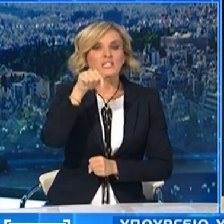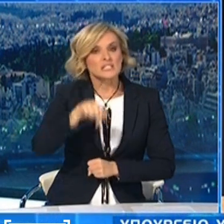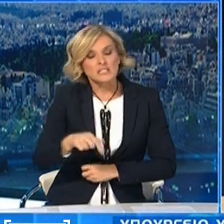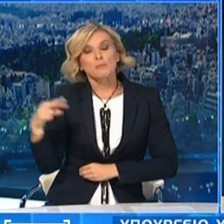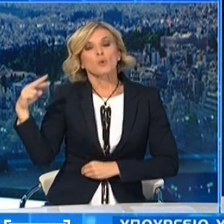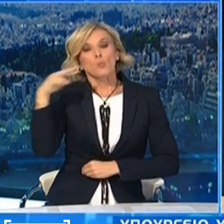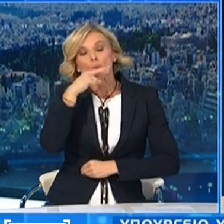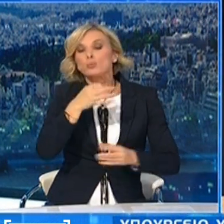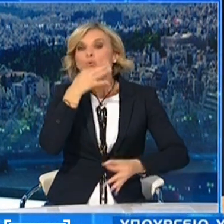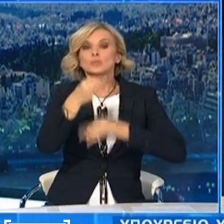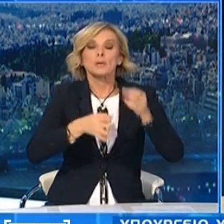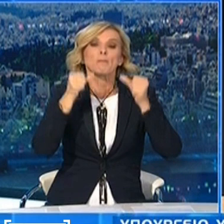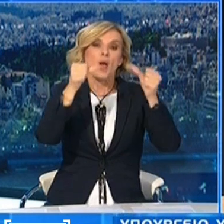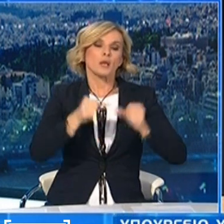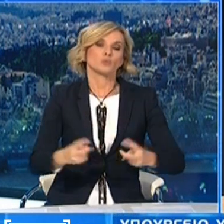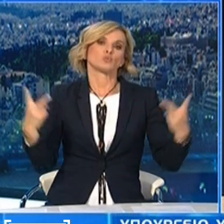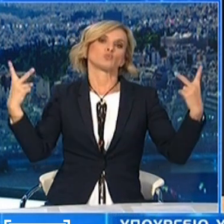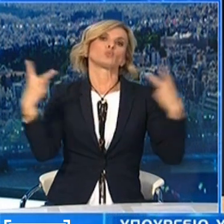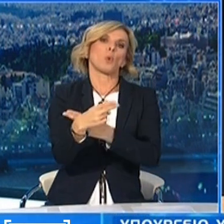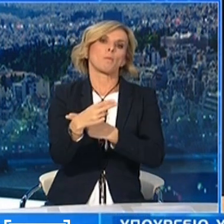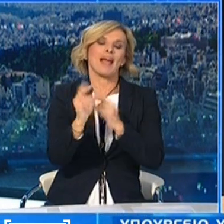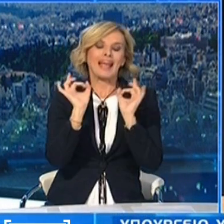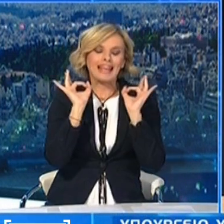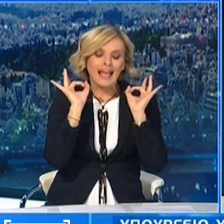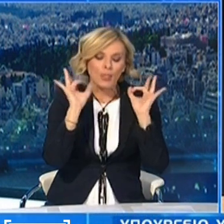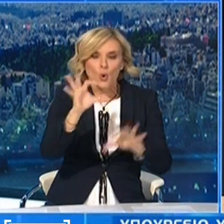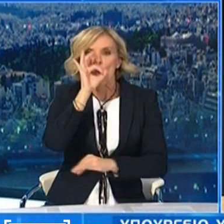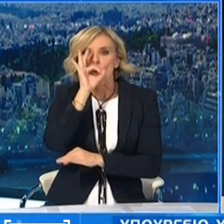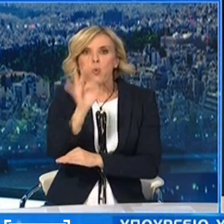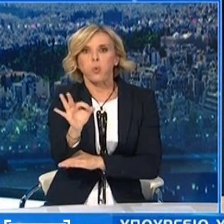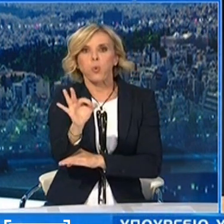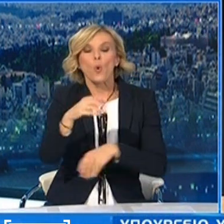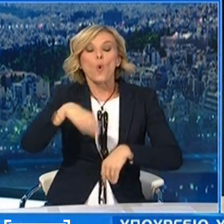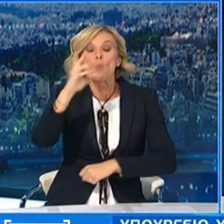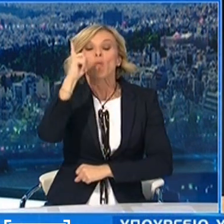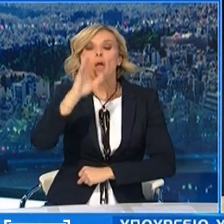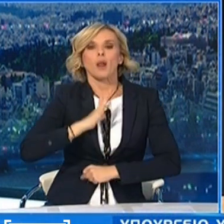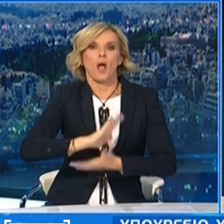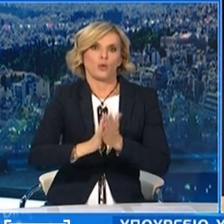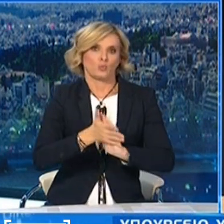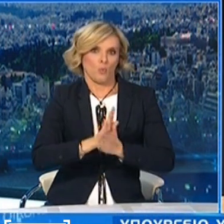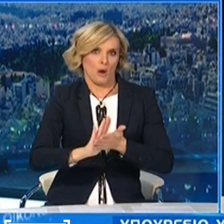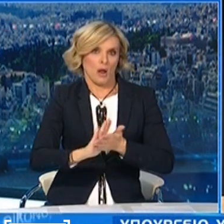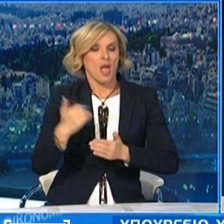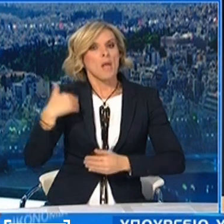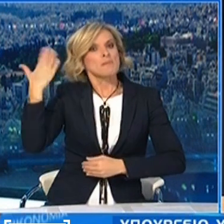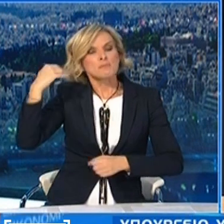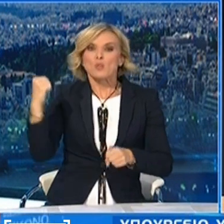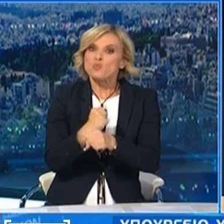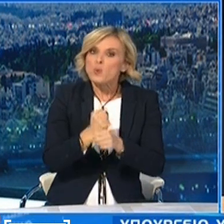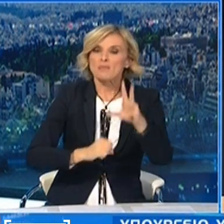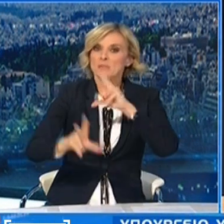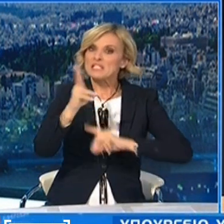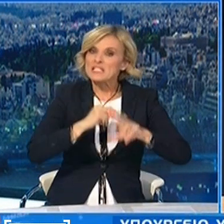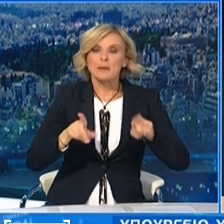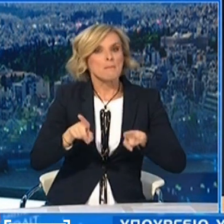ενδελεχώς συζητηθεί στις αλλεπάλλες κοινές τεχνικές μας συσκέψεις καθ' όλη τη διάρκεια της διαβούλευσης. Μια σοβαρή πρόταση με πιλωτική